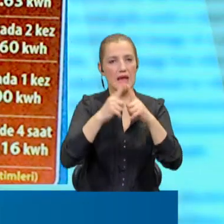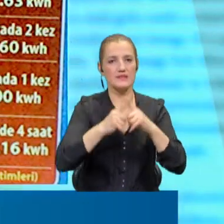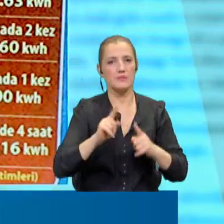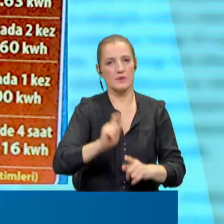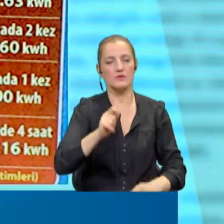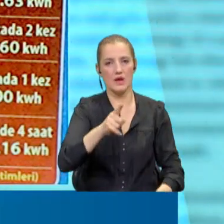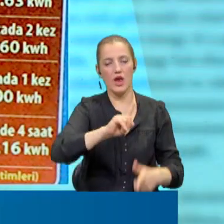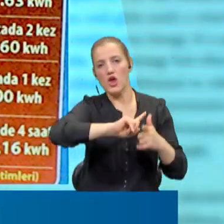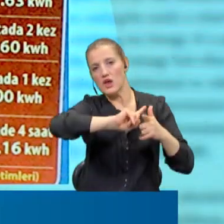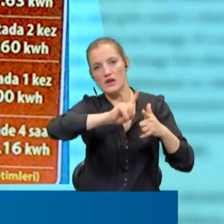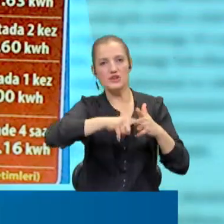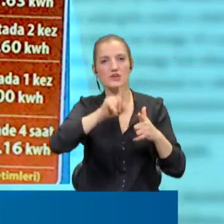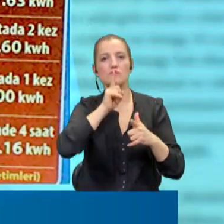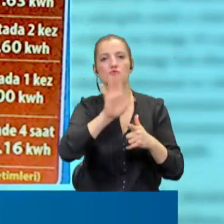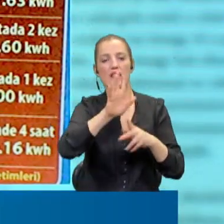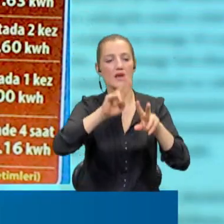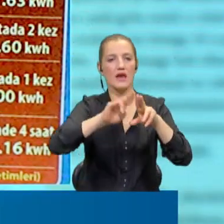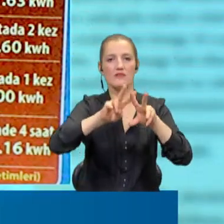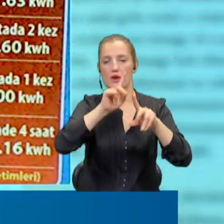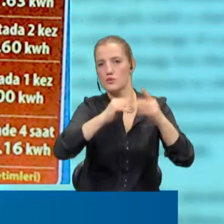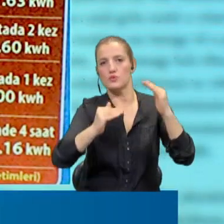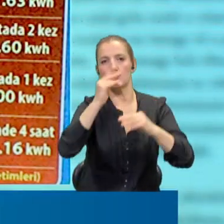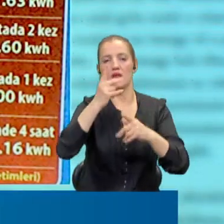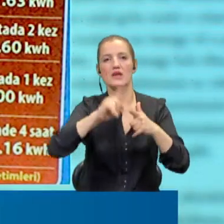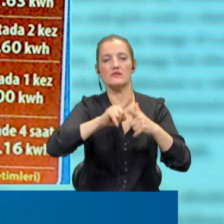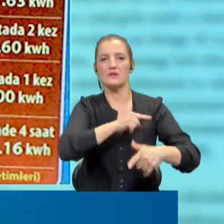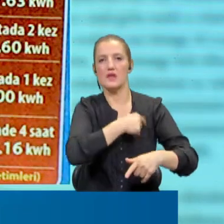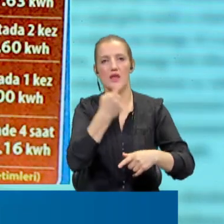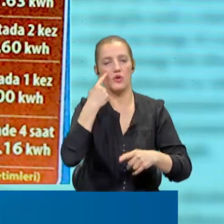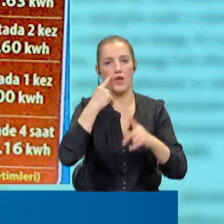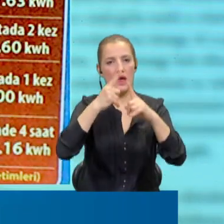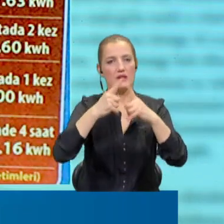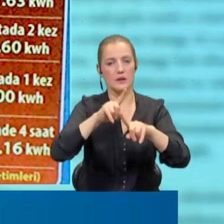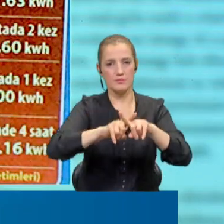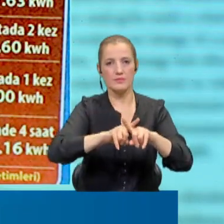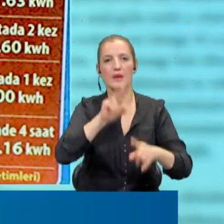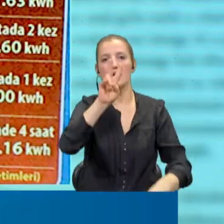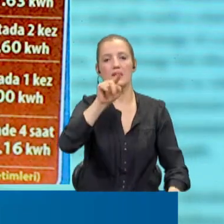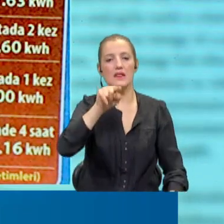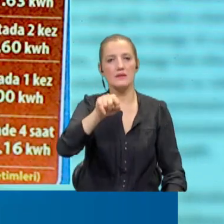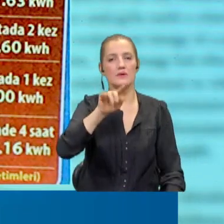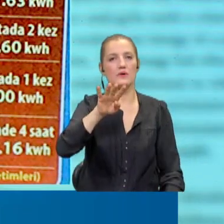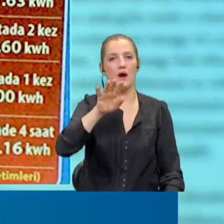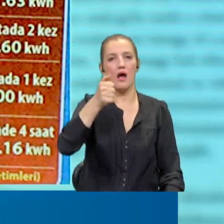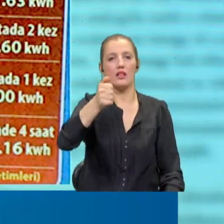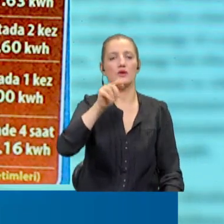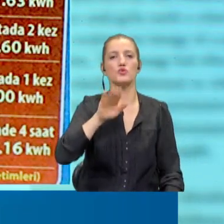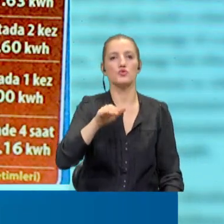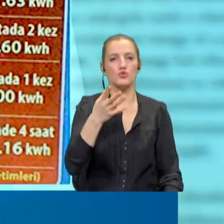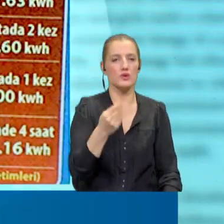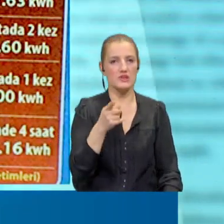sonrasındaysa 2 kademeye dair edilecek ikinci kademe kilovat saati 2 lira 6 kuruş